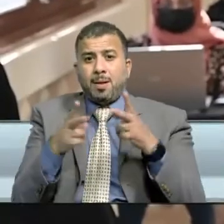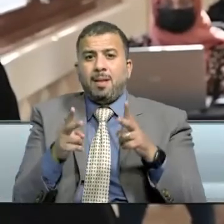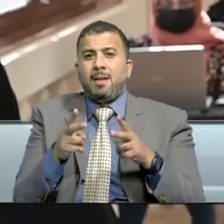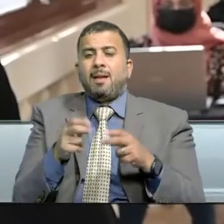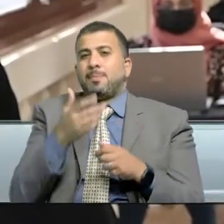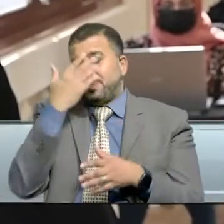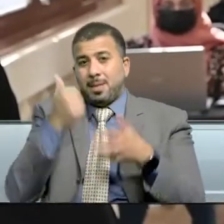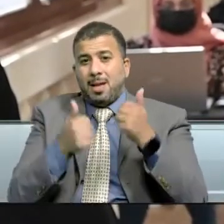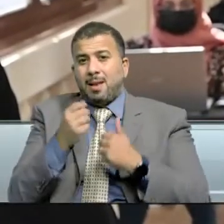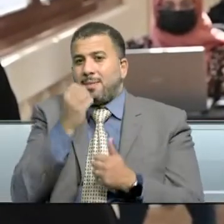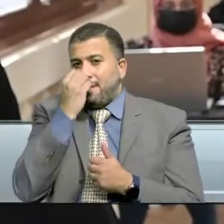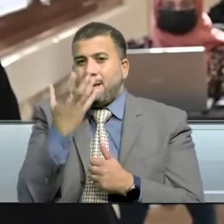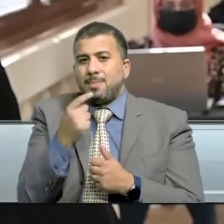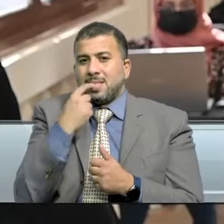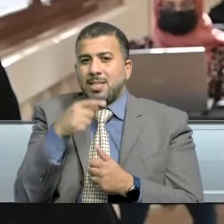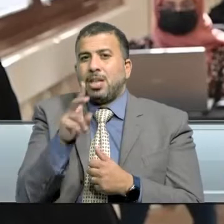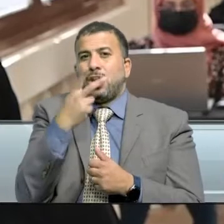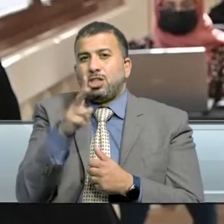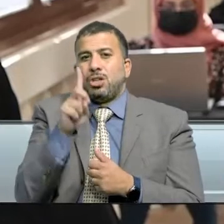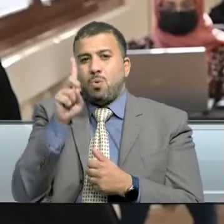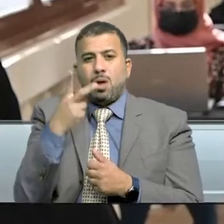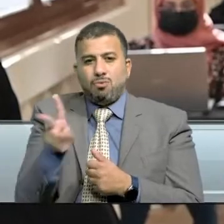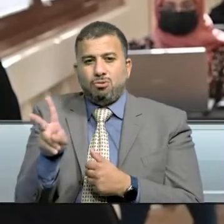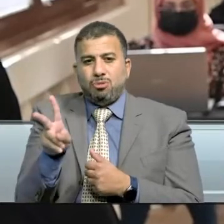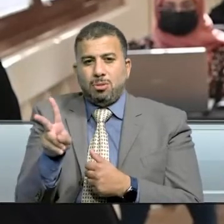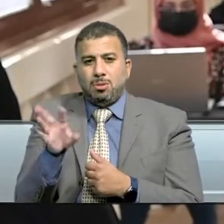الربيع للعام 2021